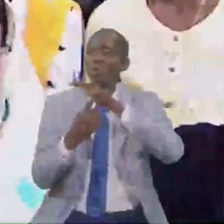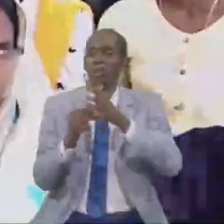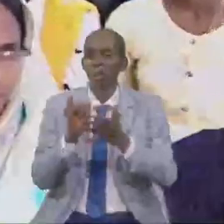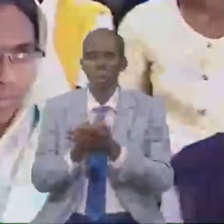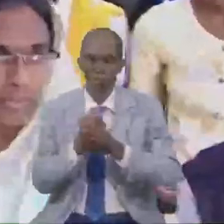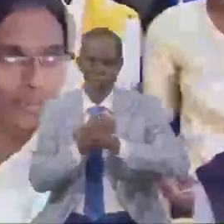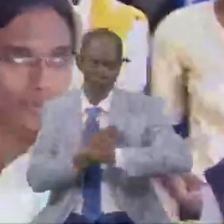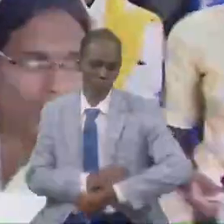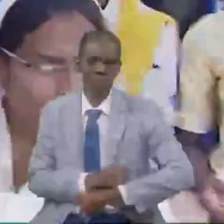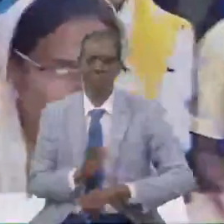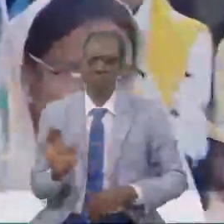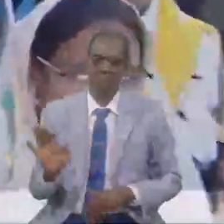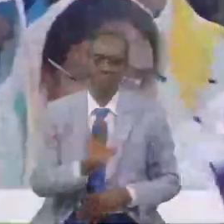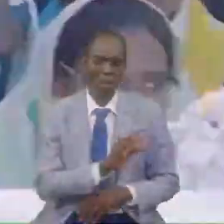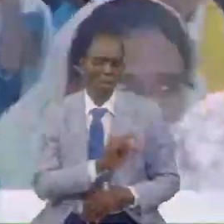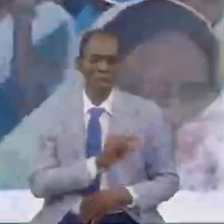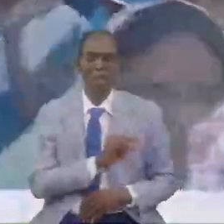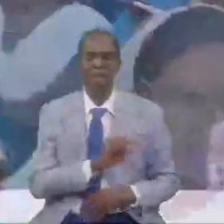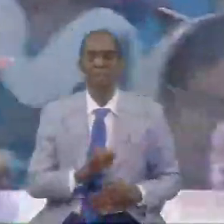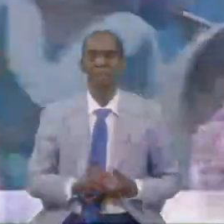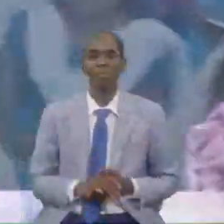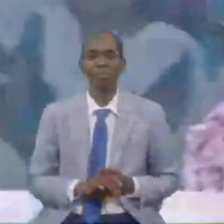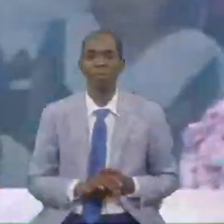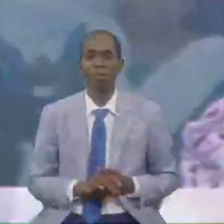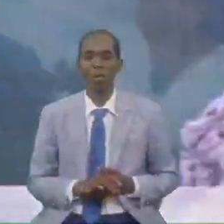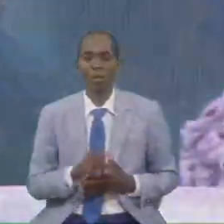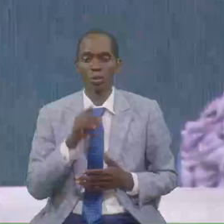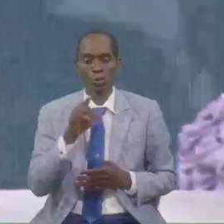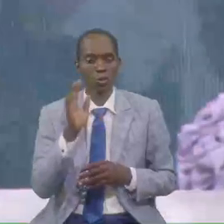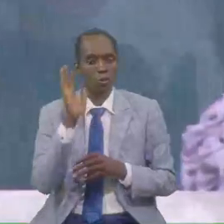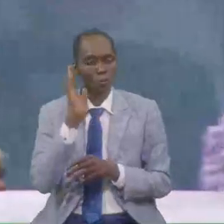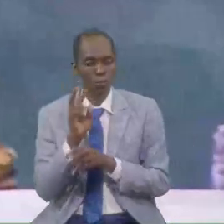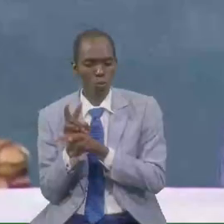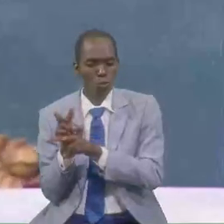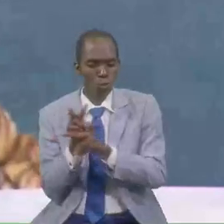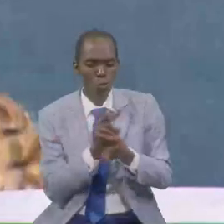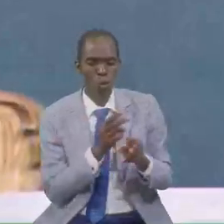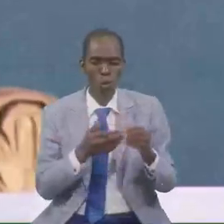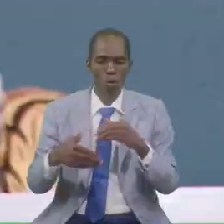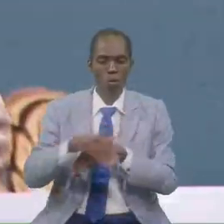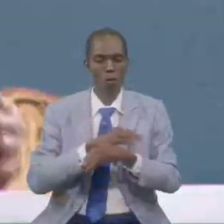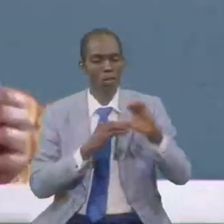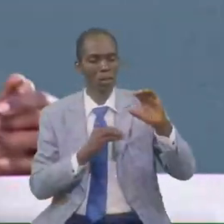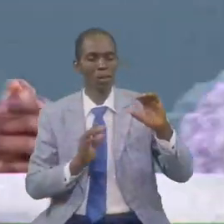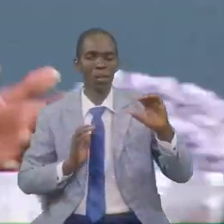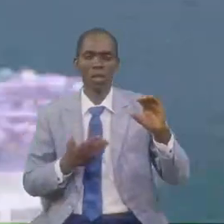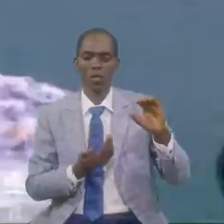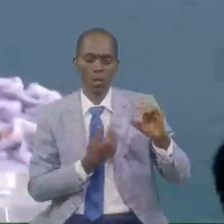C'est le héros qui protège sa conscience. Il veille sur sa